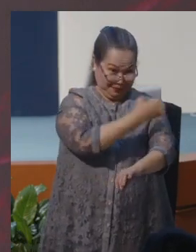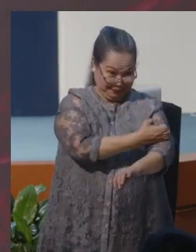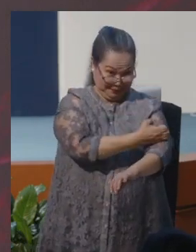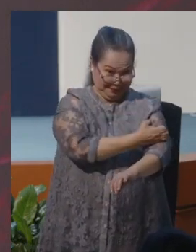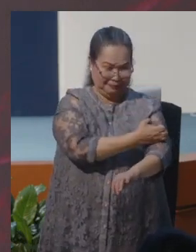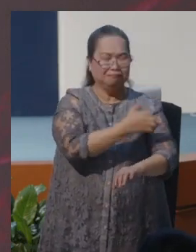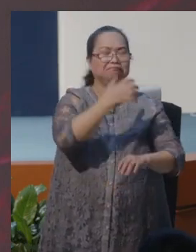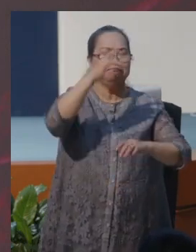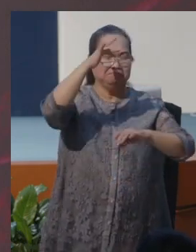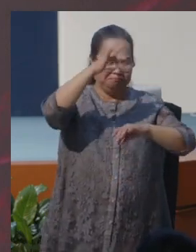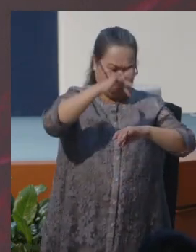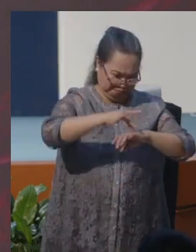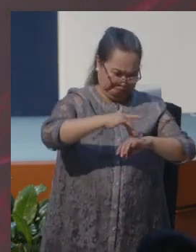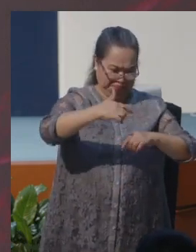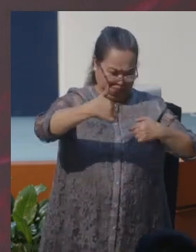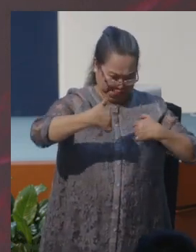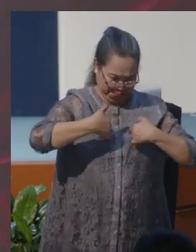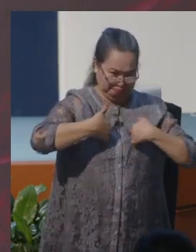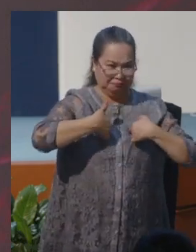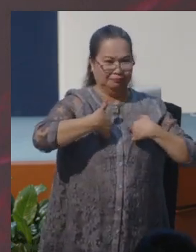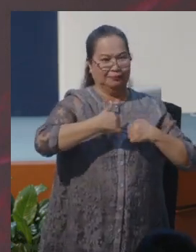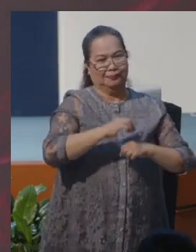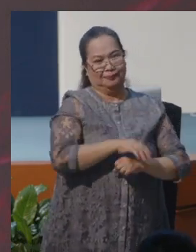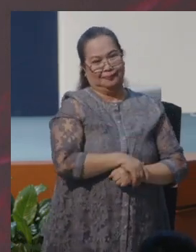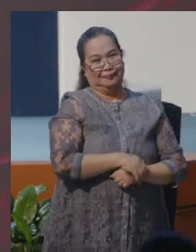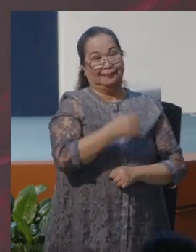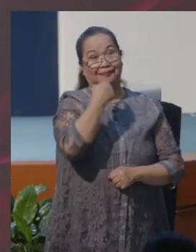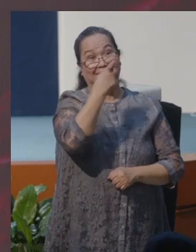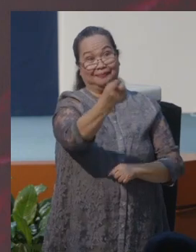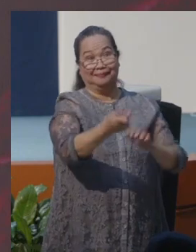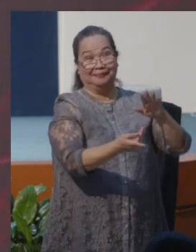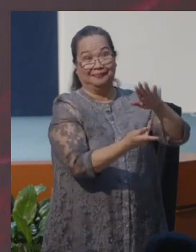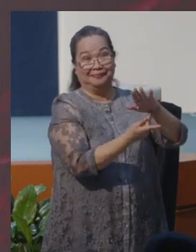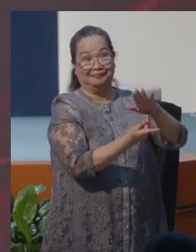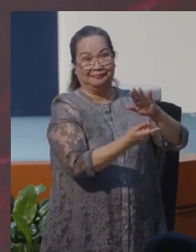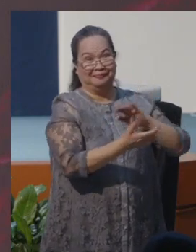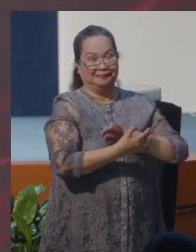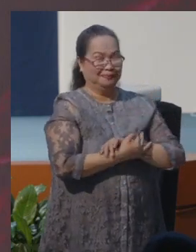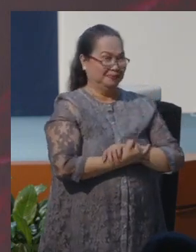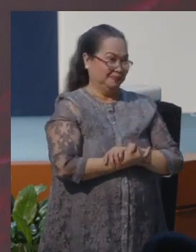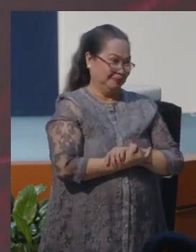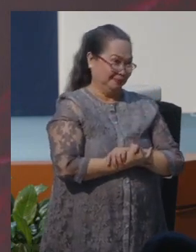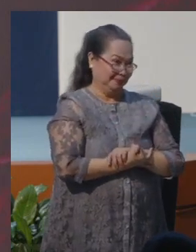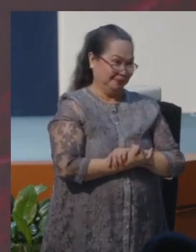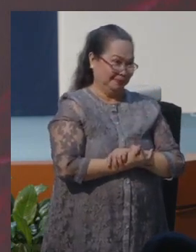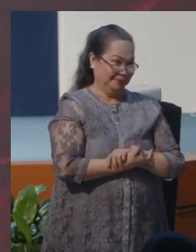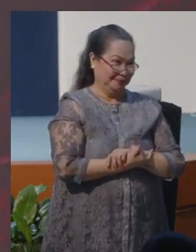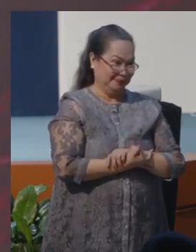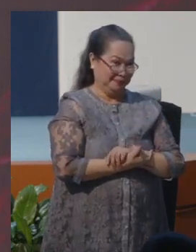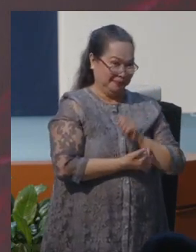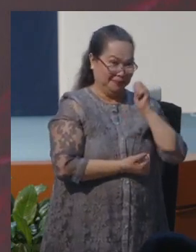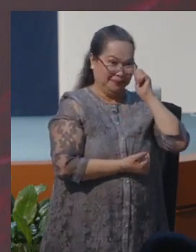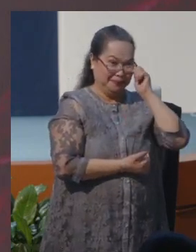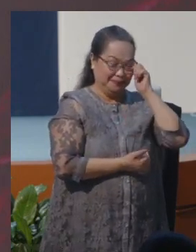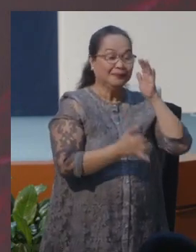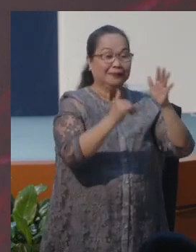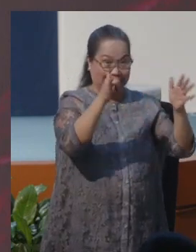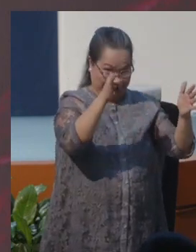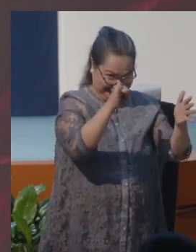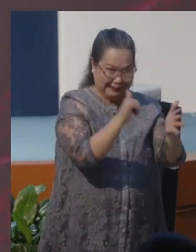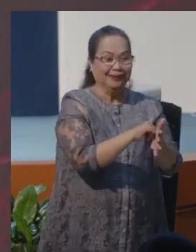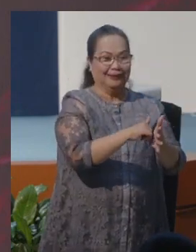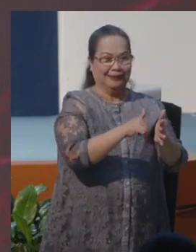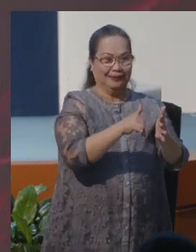powerfully works within me. He powerfully works within me. Ganyan po